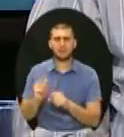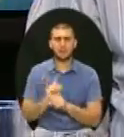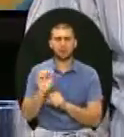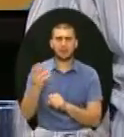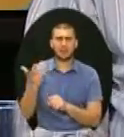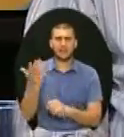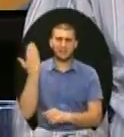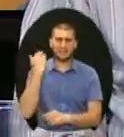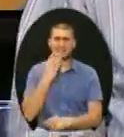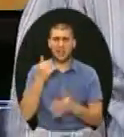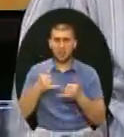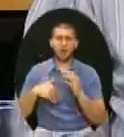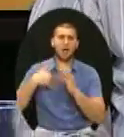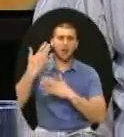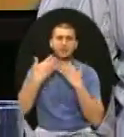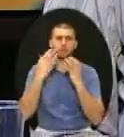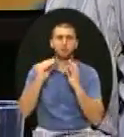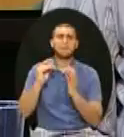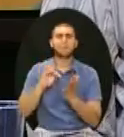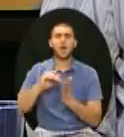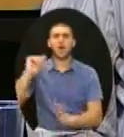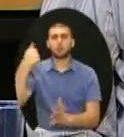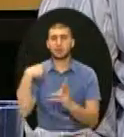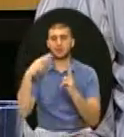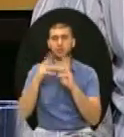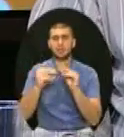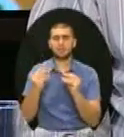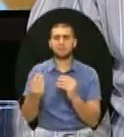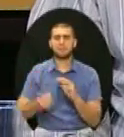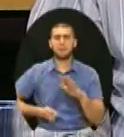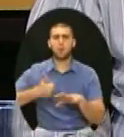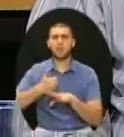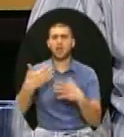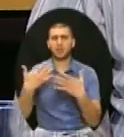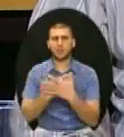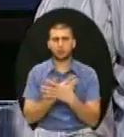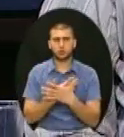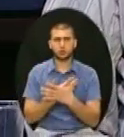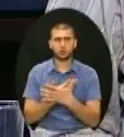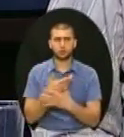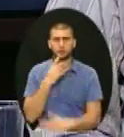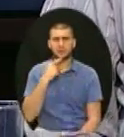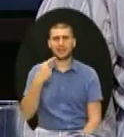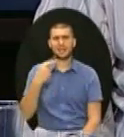היום. אחרי זה היה הסיפור של מקור ראשון, ונפגשתי עם ממונה חדש, הנוכחי,